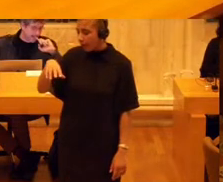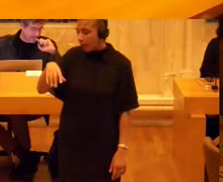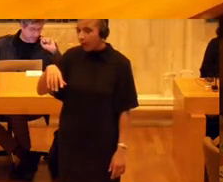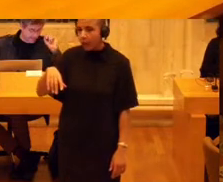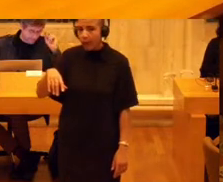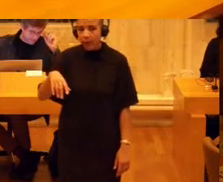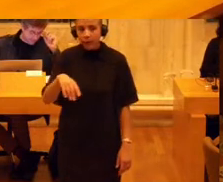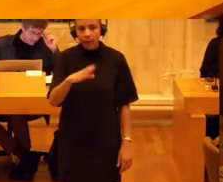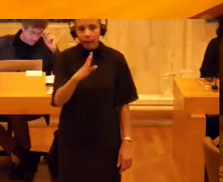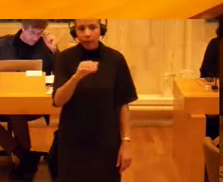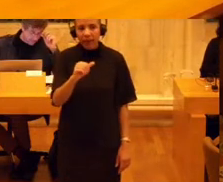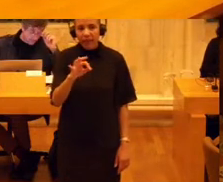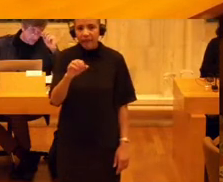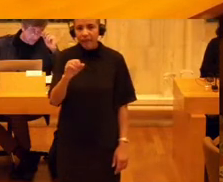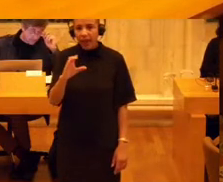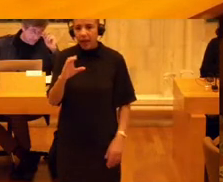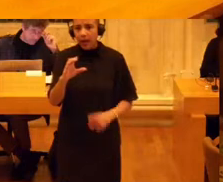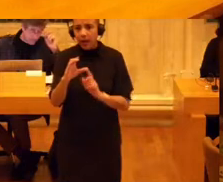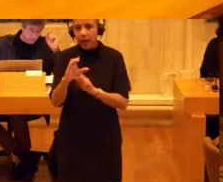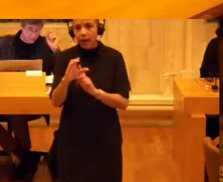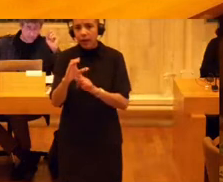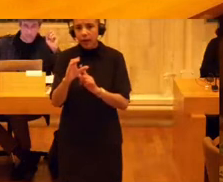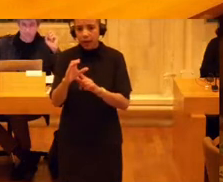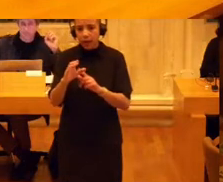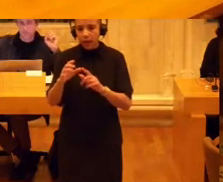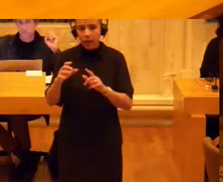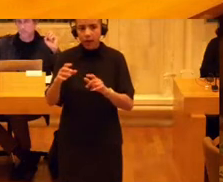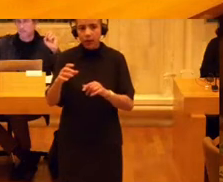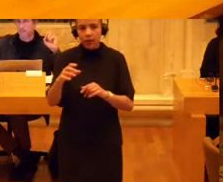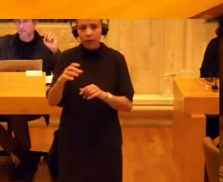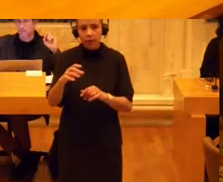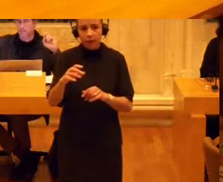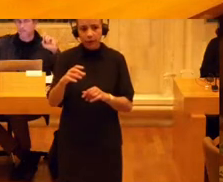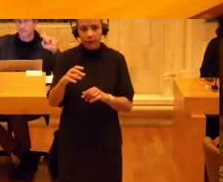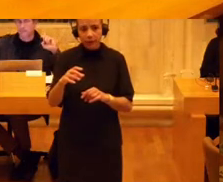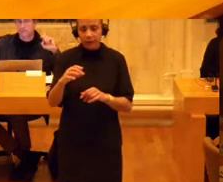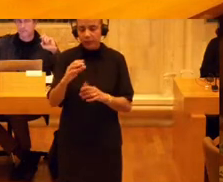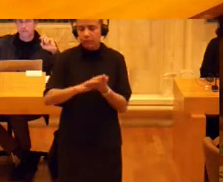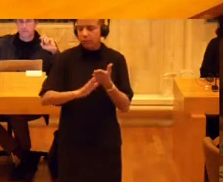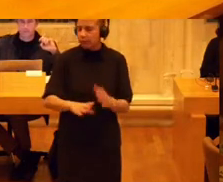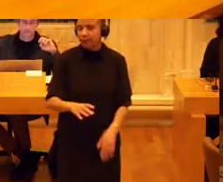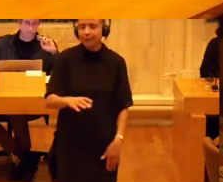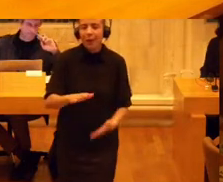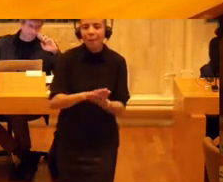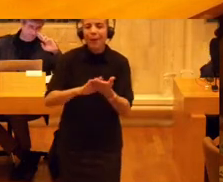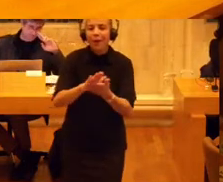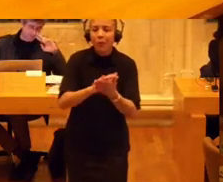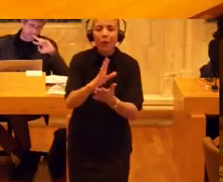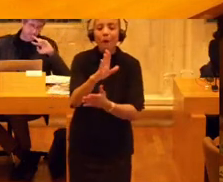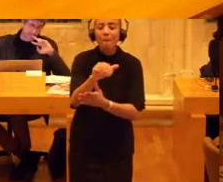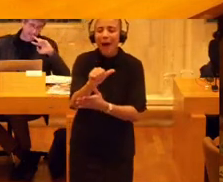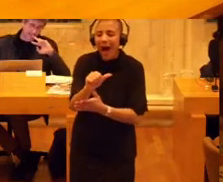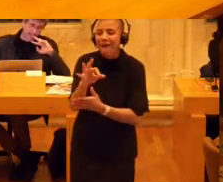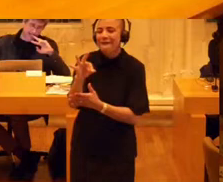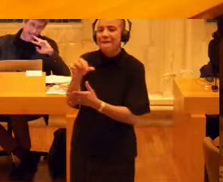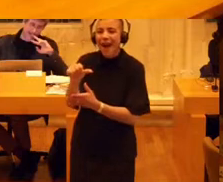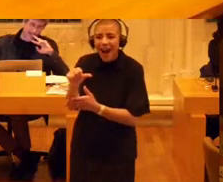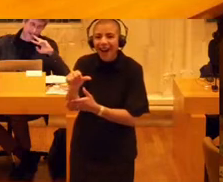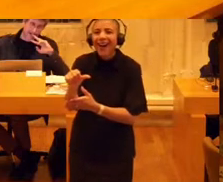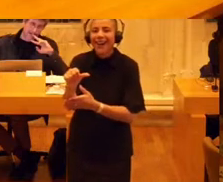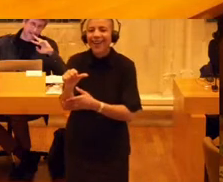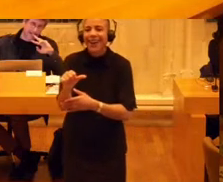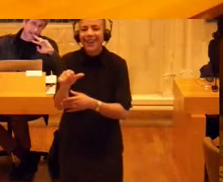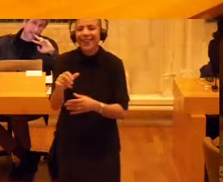je salue, est-ce que on connaît tous les difficultés actuelles qu'ont les centres